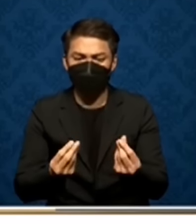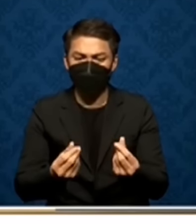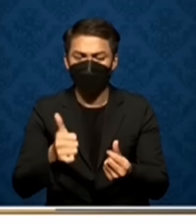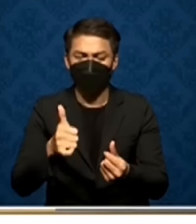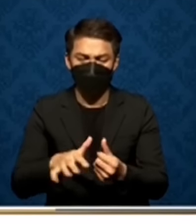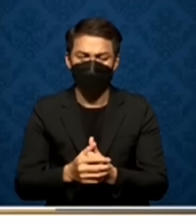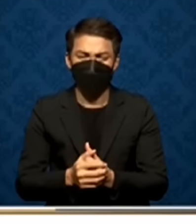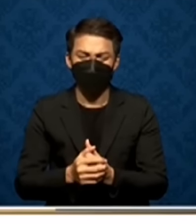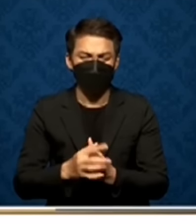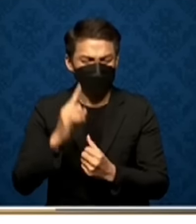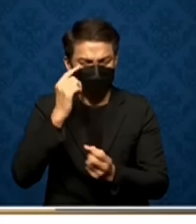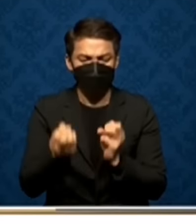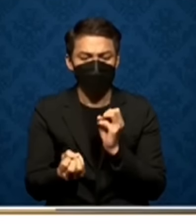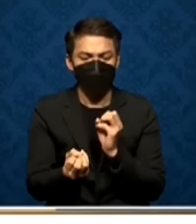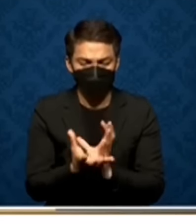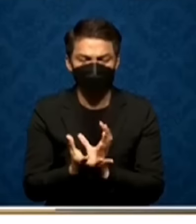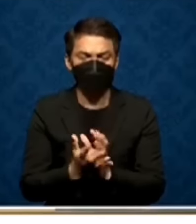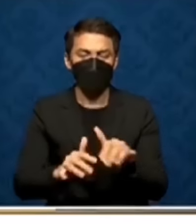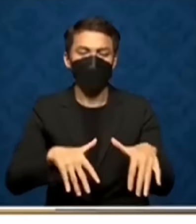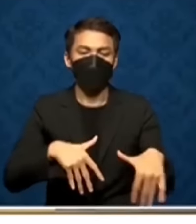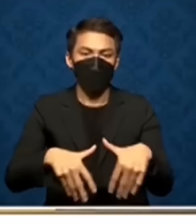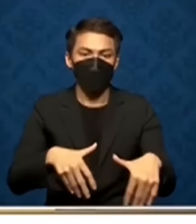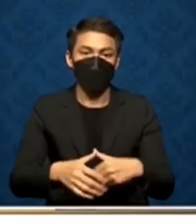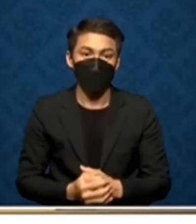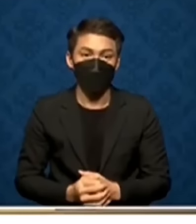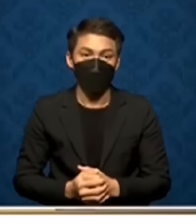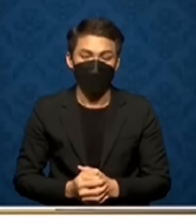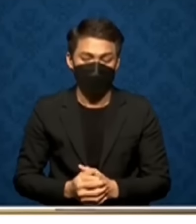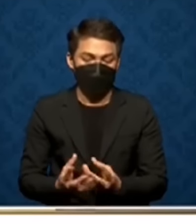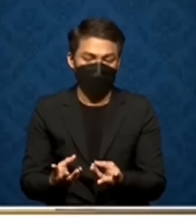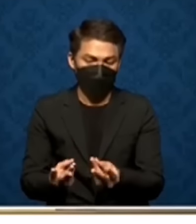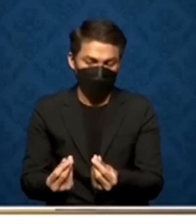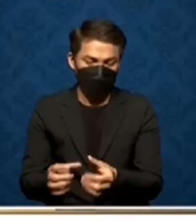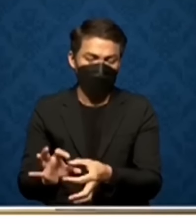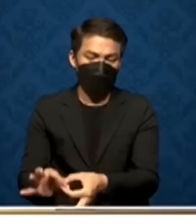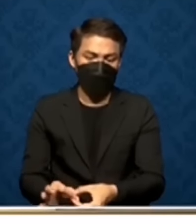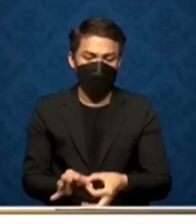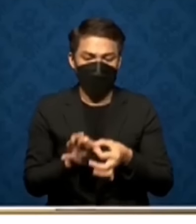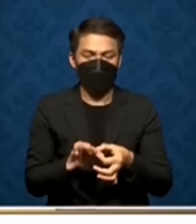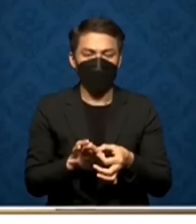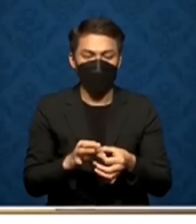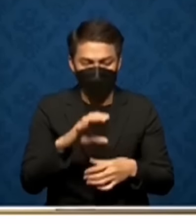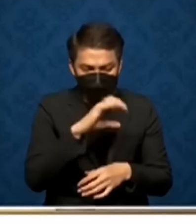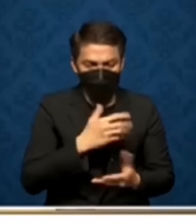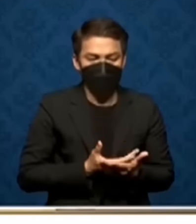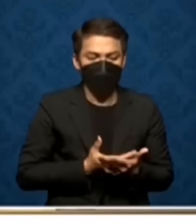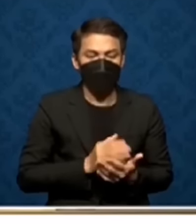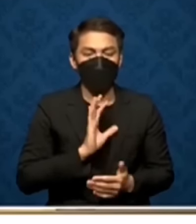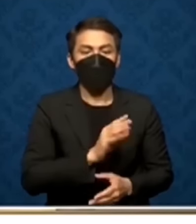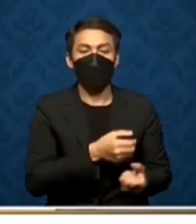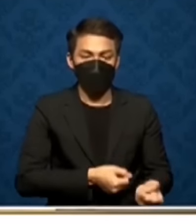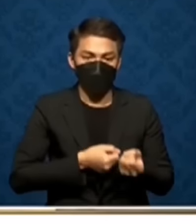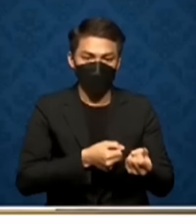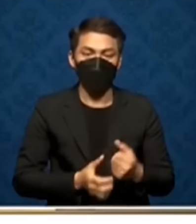ชาชนจะอยู่ได้เลยเพราะที่ดินเนี่ยคือยุ้งฉางของเกษตรกรเกษ